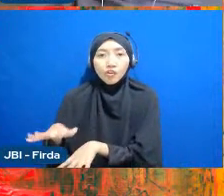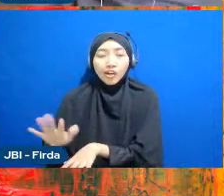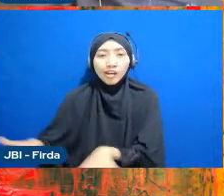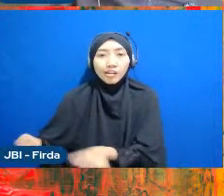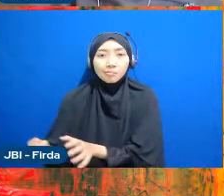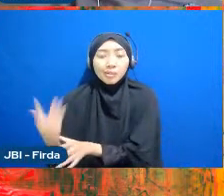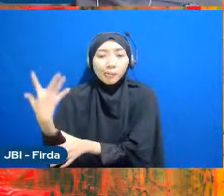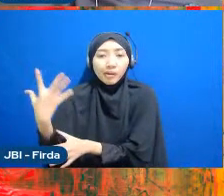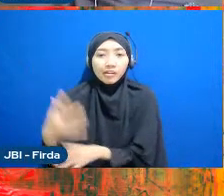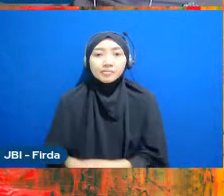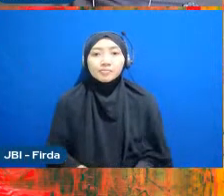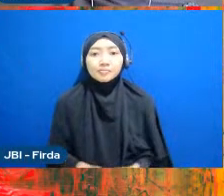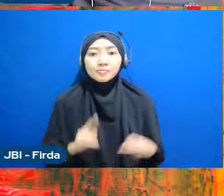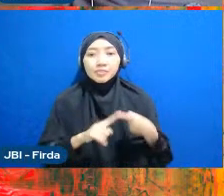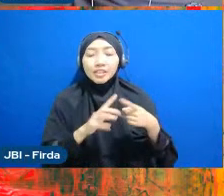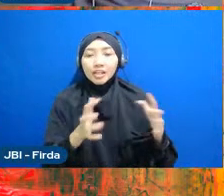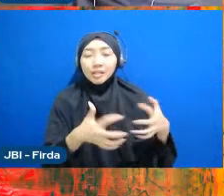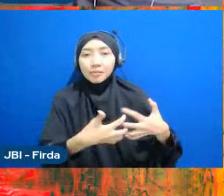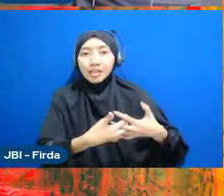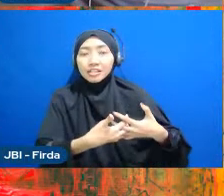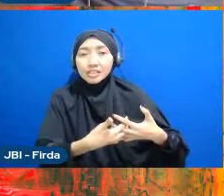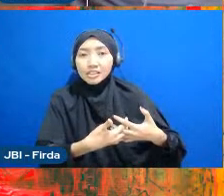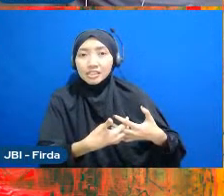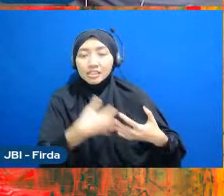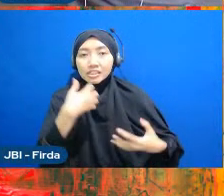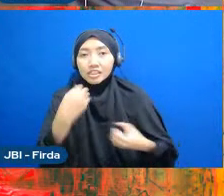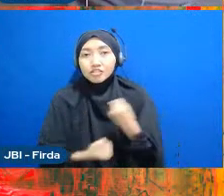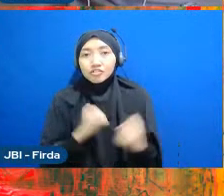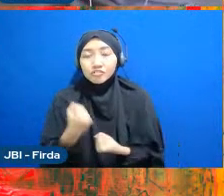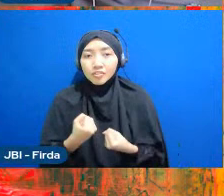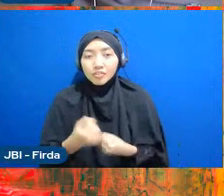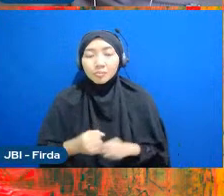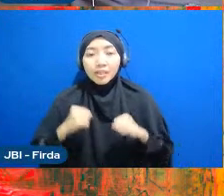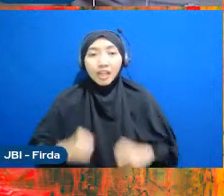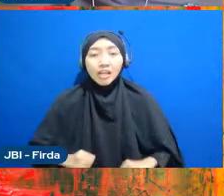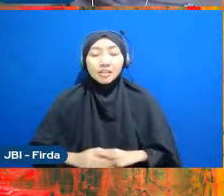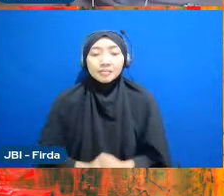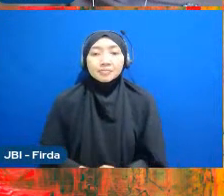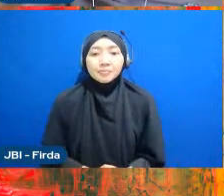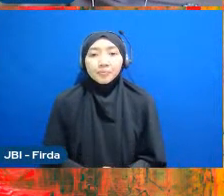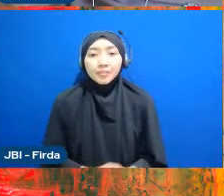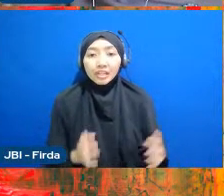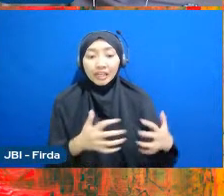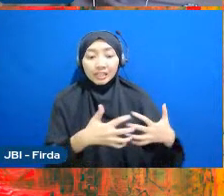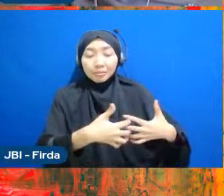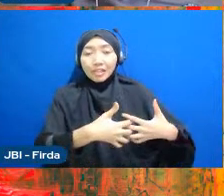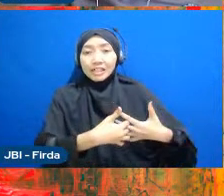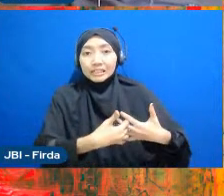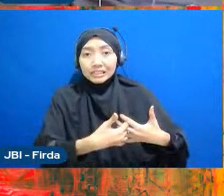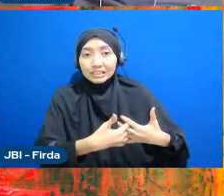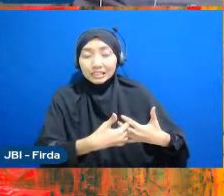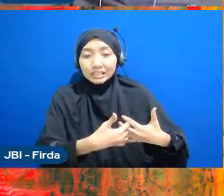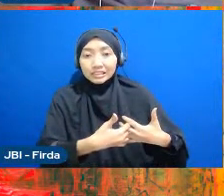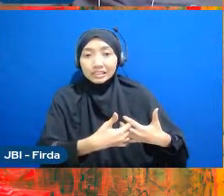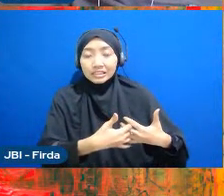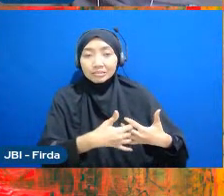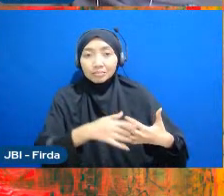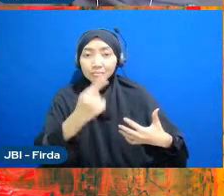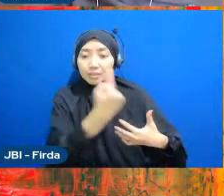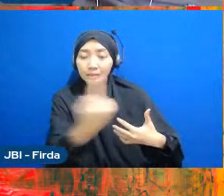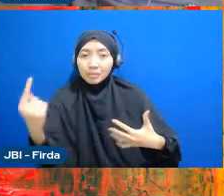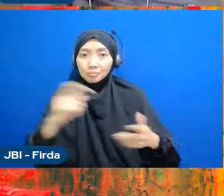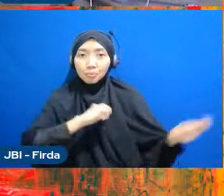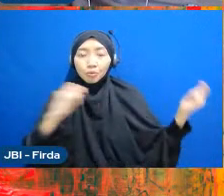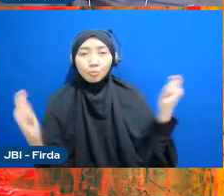dan survival. Nah, dalam fungsi adaptasi ini, setiap orang itu akan mengalami perubahan. Perubahan